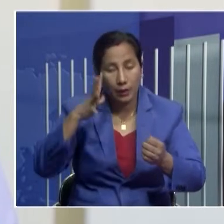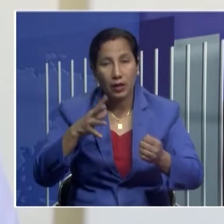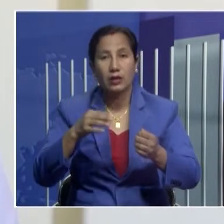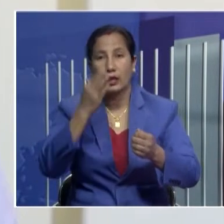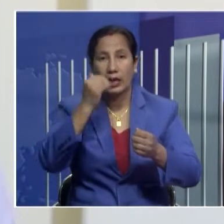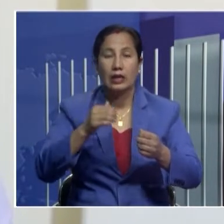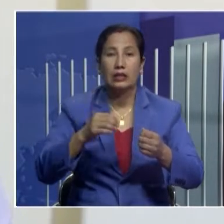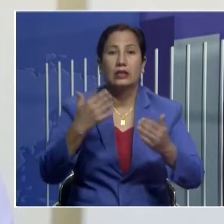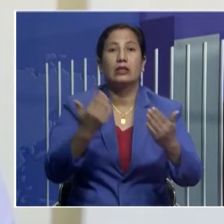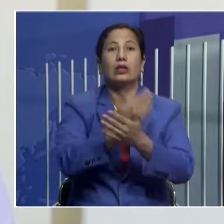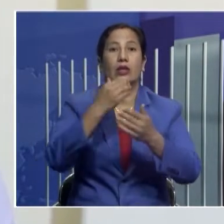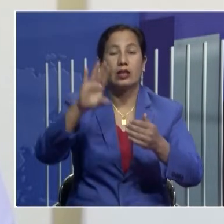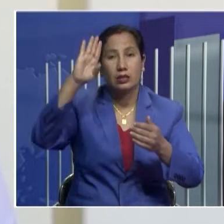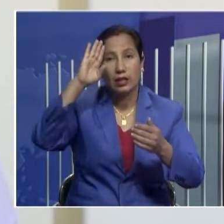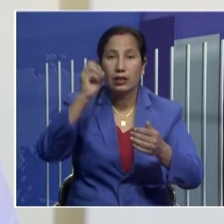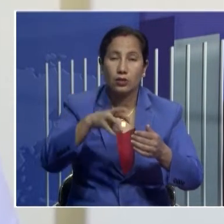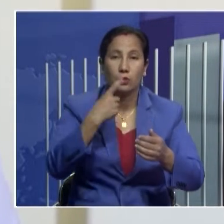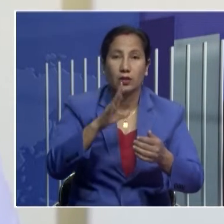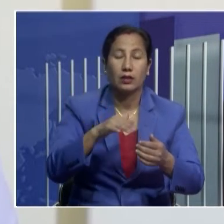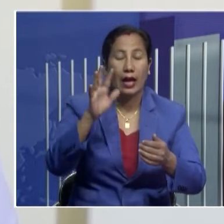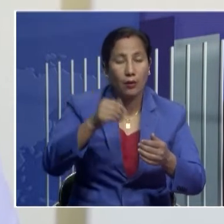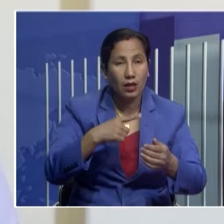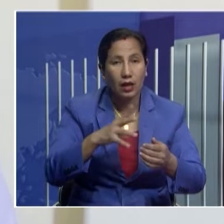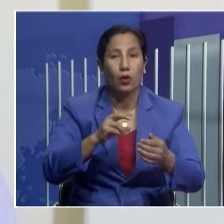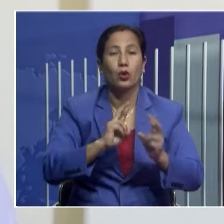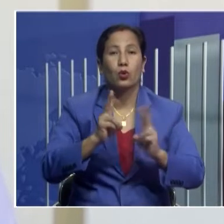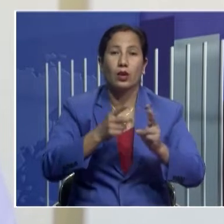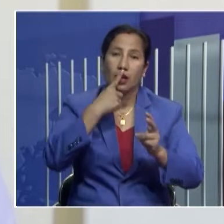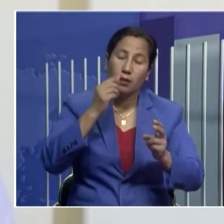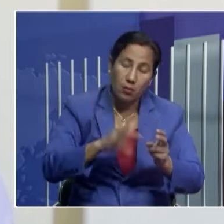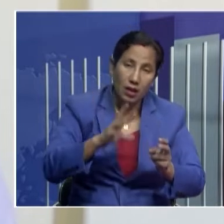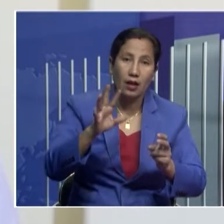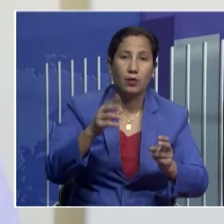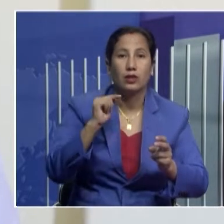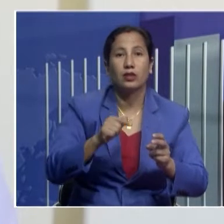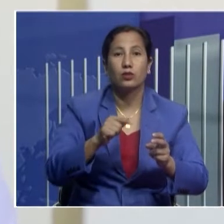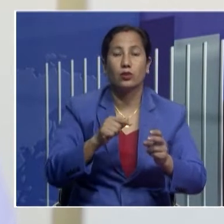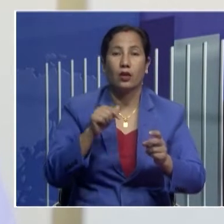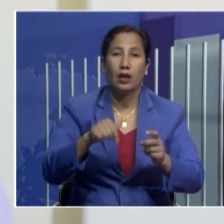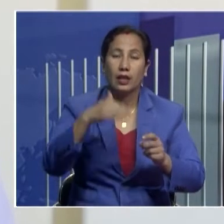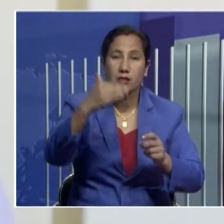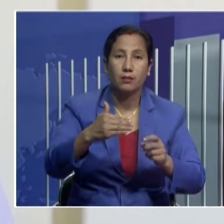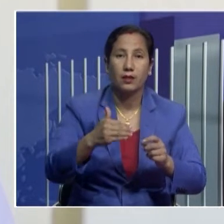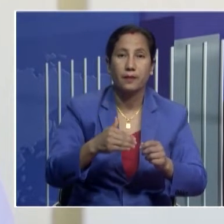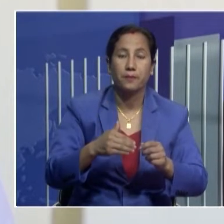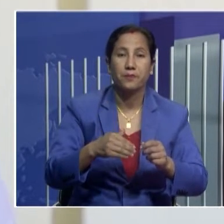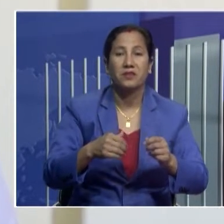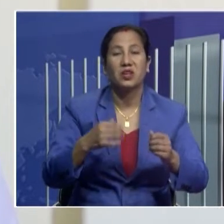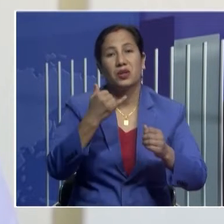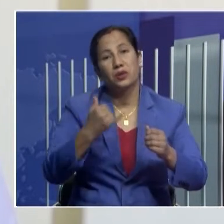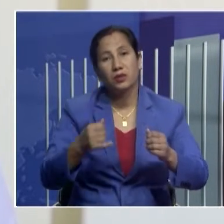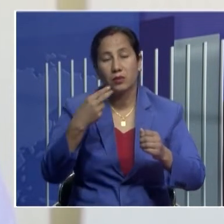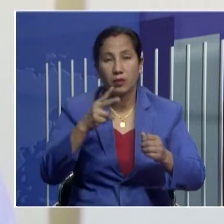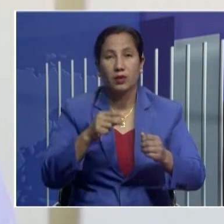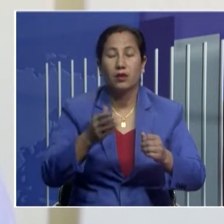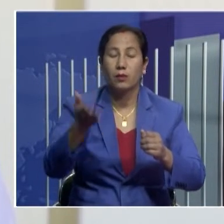सङ्घीय सरकारले दिन्छु भने हुनाले सङ्घीय सरकारबाट आउने नआउने कुरा निश्चित भएन। त्यसको चाहिँ अहिलेसम्म टुङ्गो नलाग्या हो। र